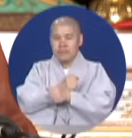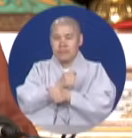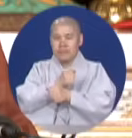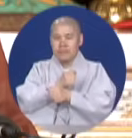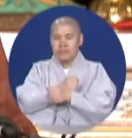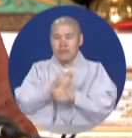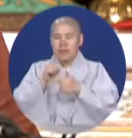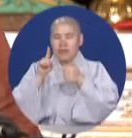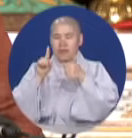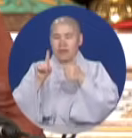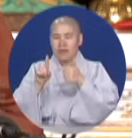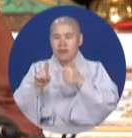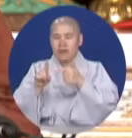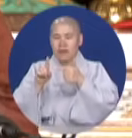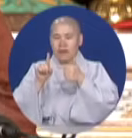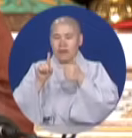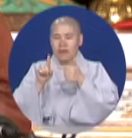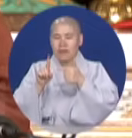위생사이니라